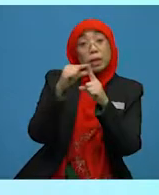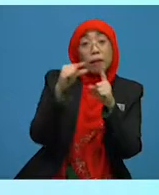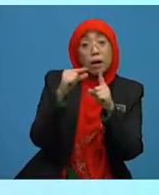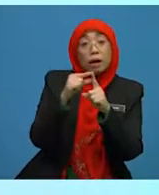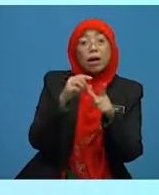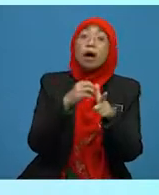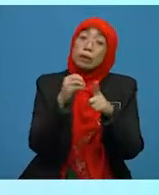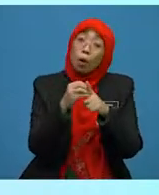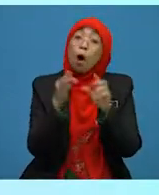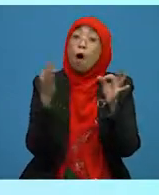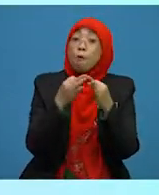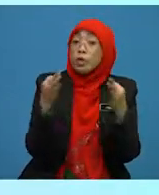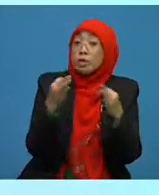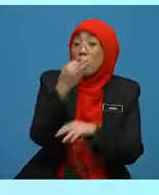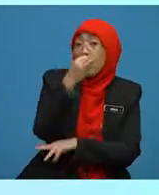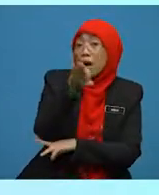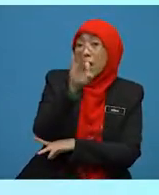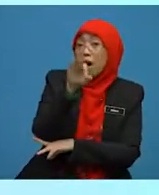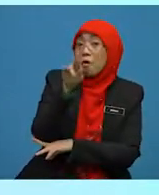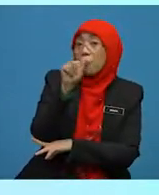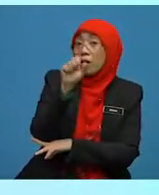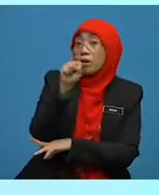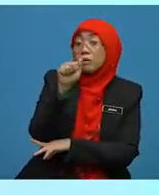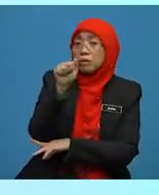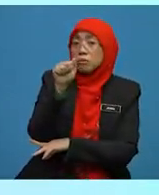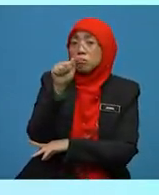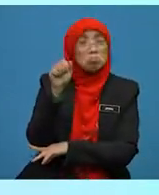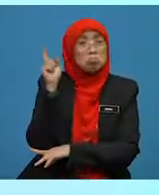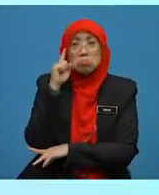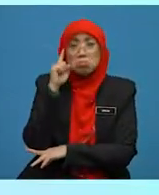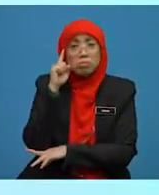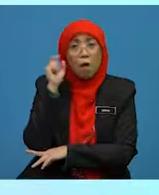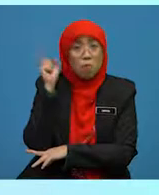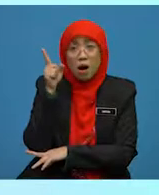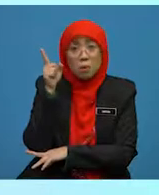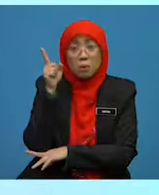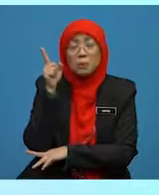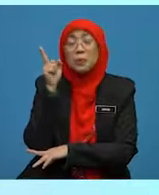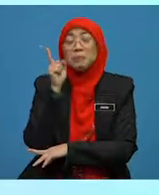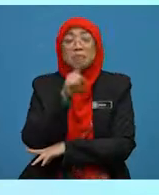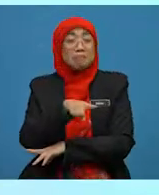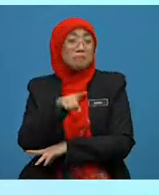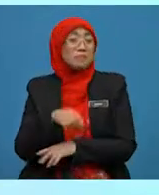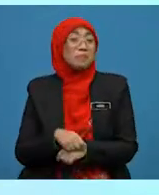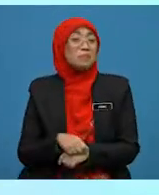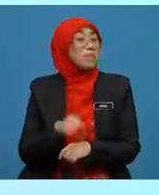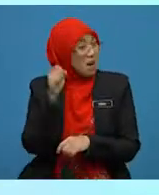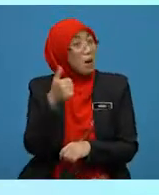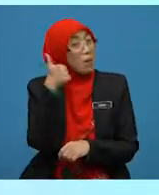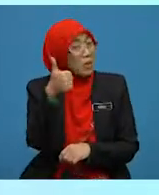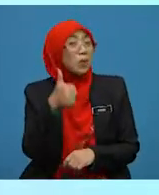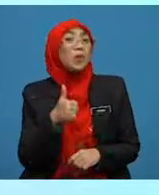atau frasa yang utama. Boleh faham para pelajar? Ya, bagus.